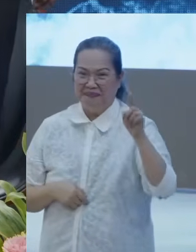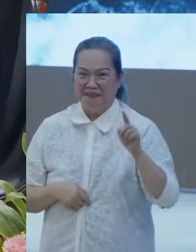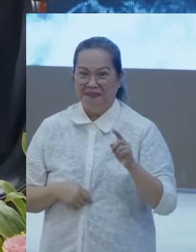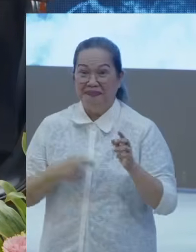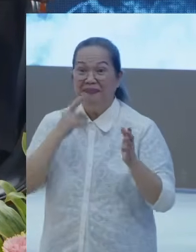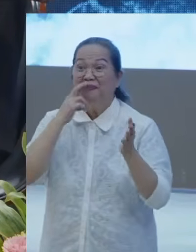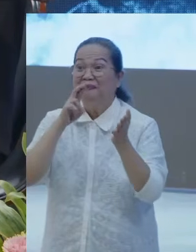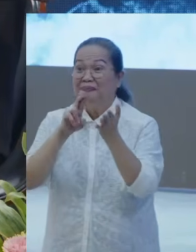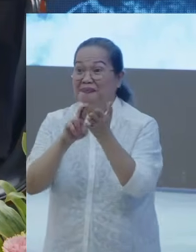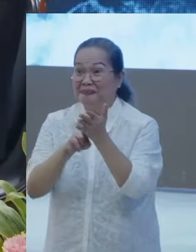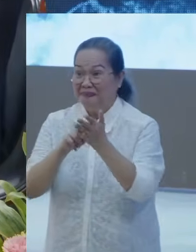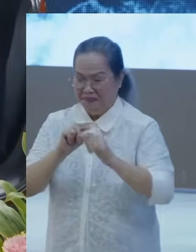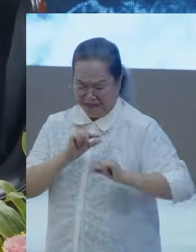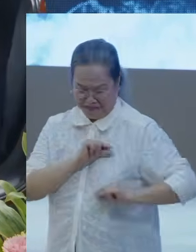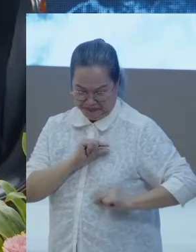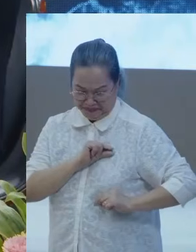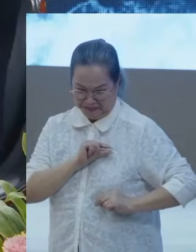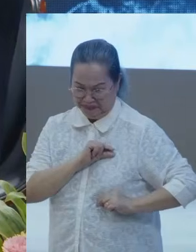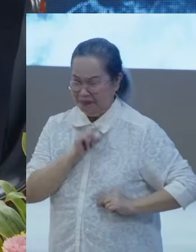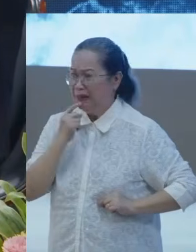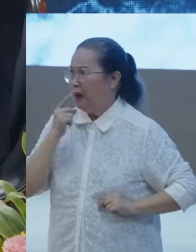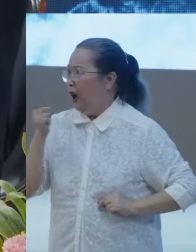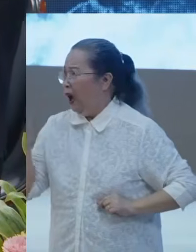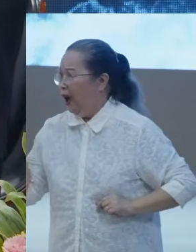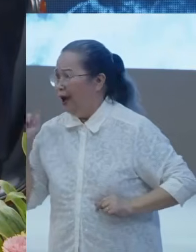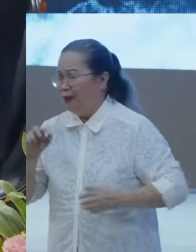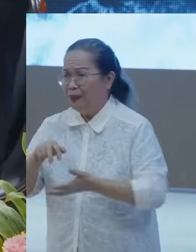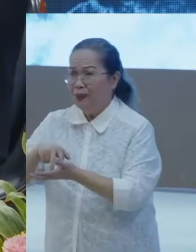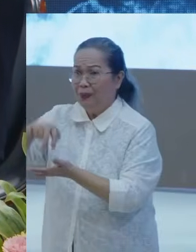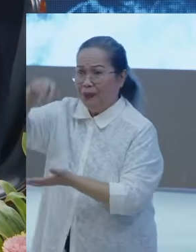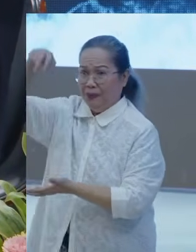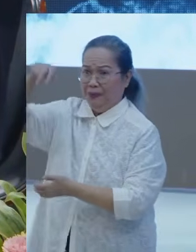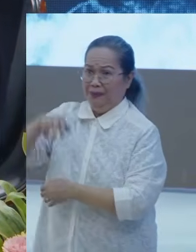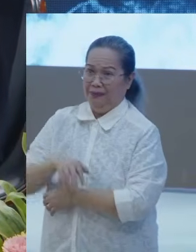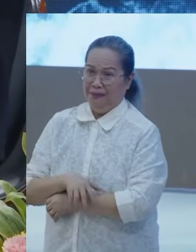nag-report na yung mga gwardya, sabi ng mga gwardya,